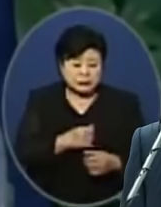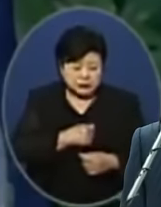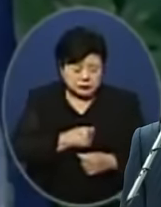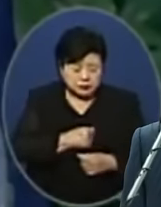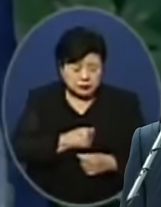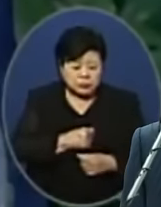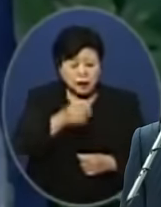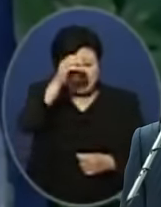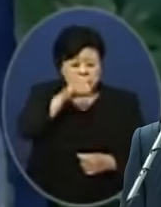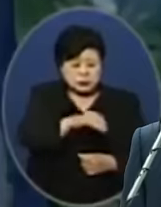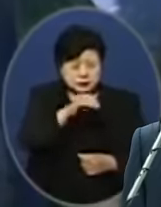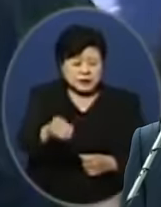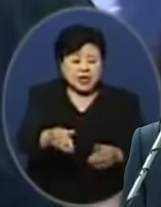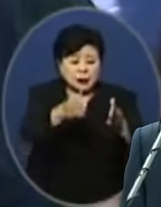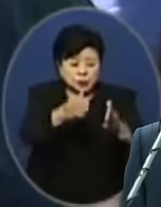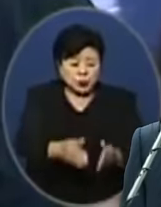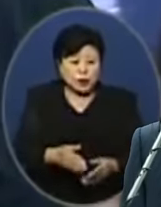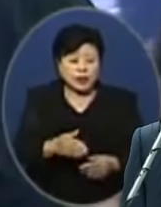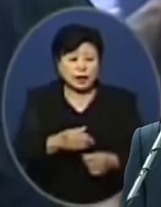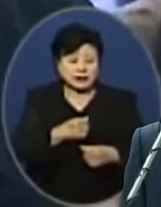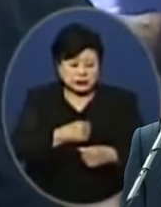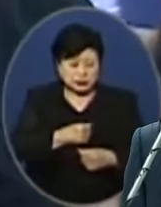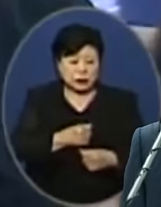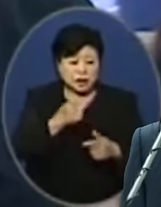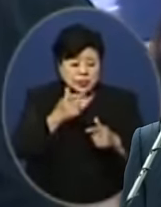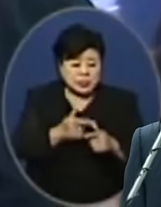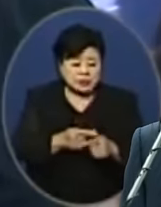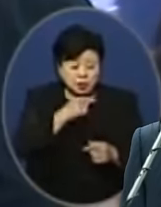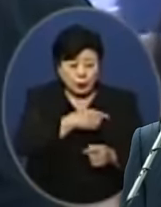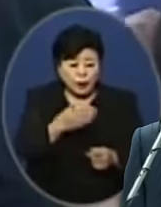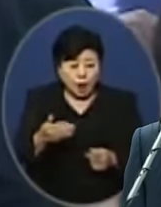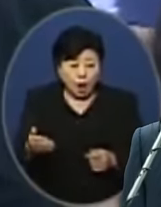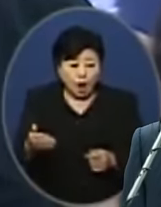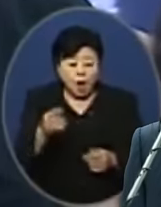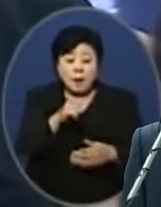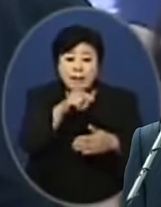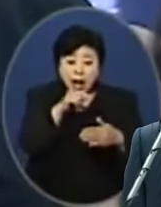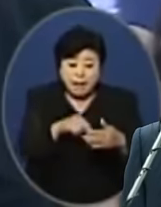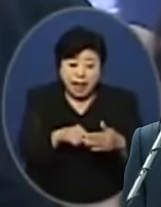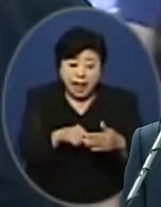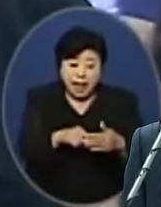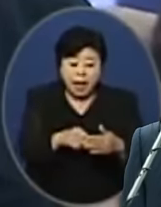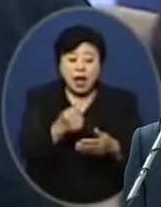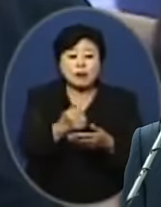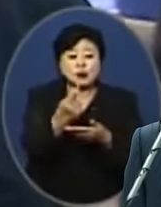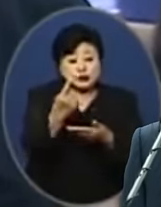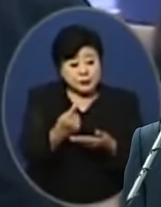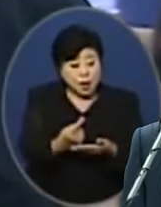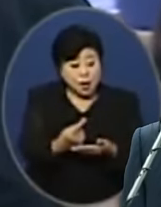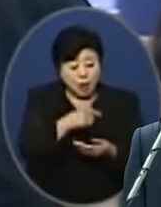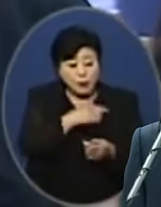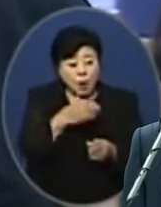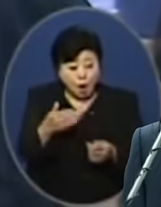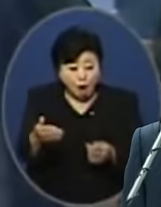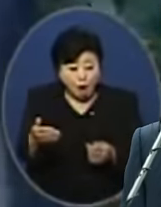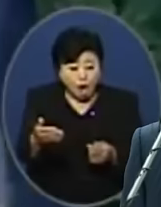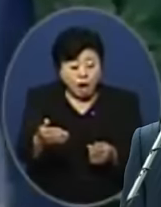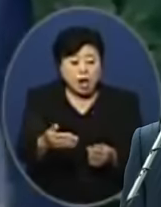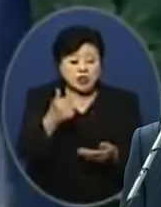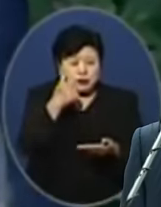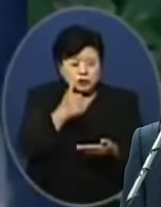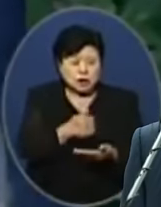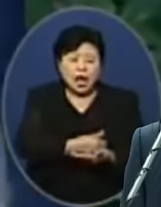지킵니까? 십자가를 통해서 지키는 것입니다. 예수님이 보혈을 마음에 모시고 있으면 보혈은